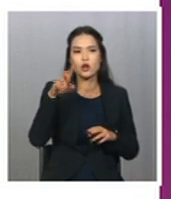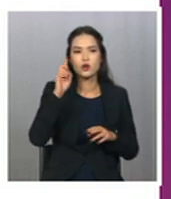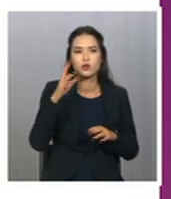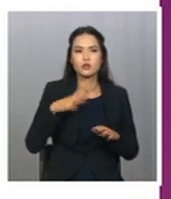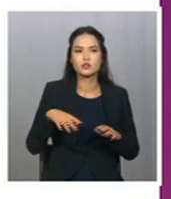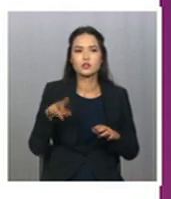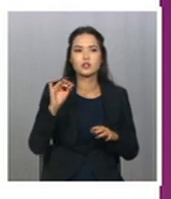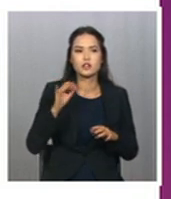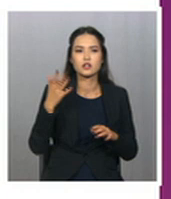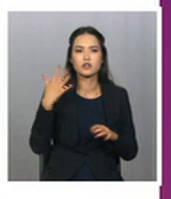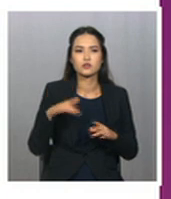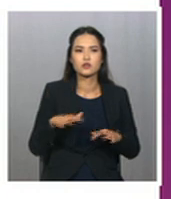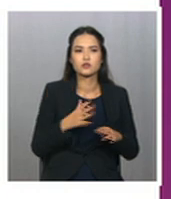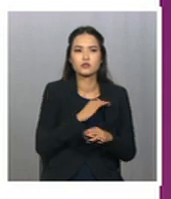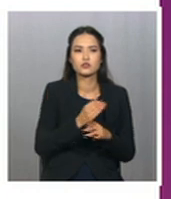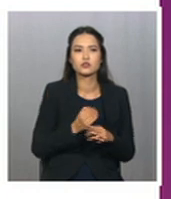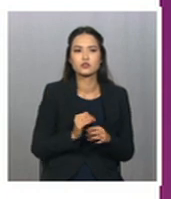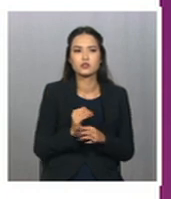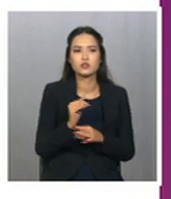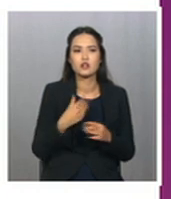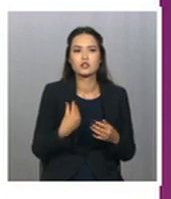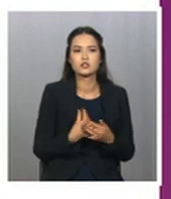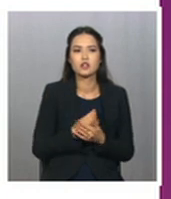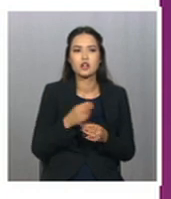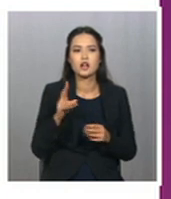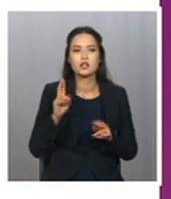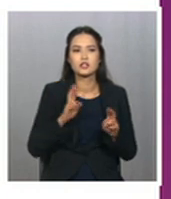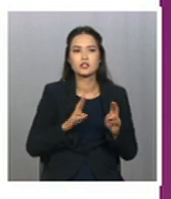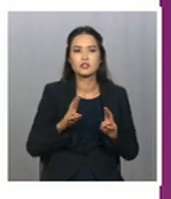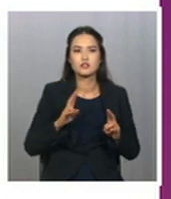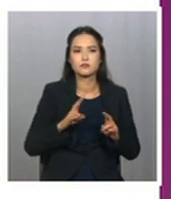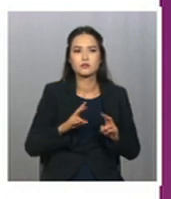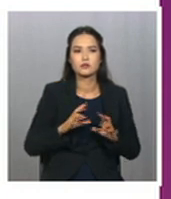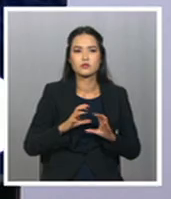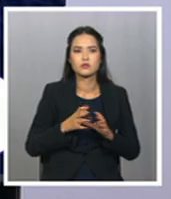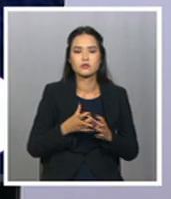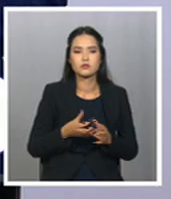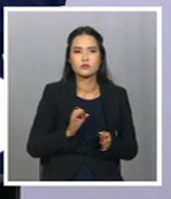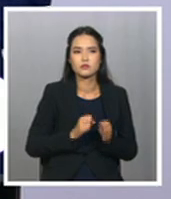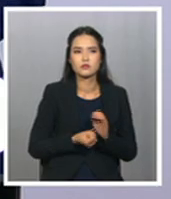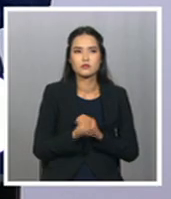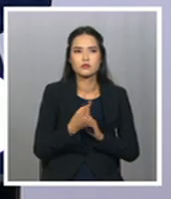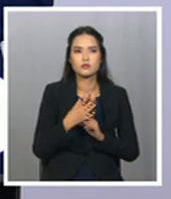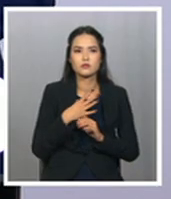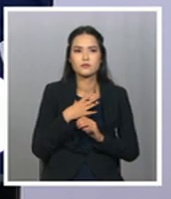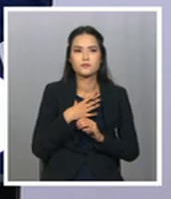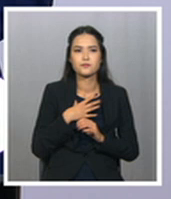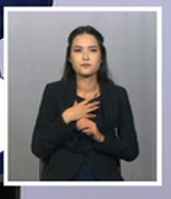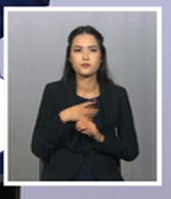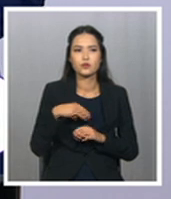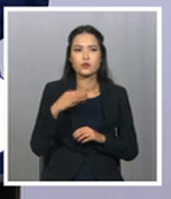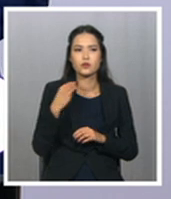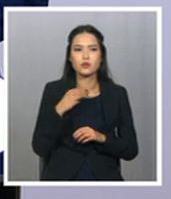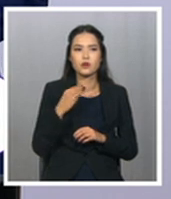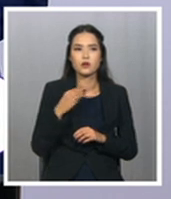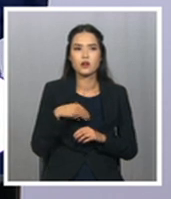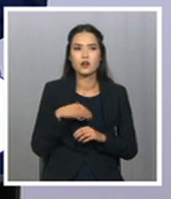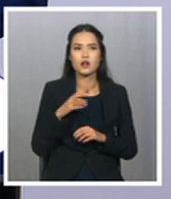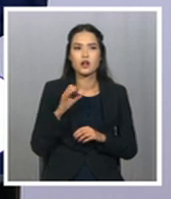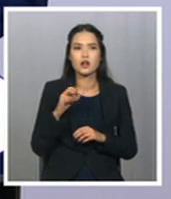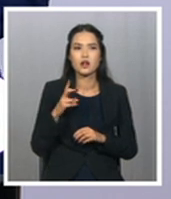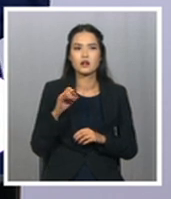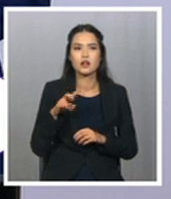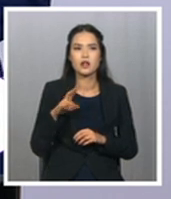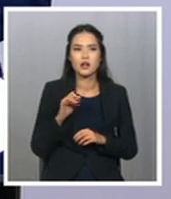күші боларлық жаңа типтегі тұлғалар шоғыры қалыптасты. Ұлт зиялылары Әлихан Бөкейхан,